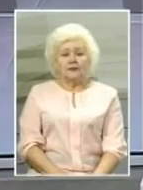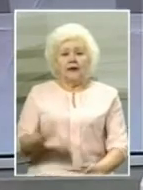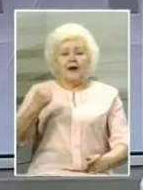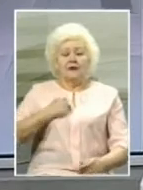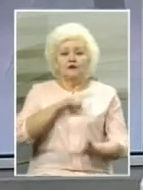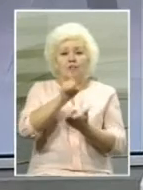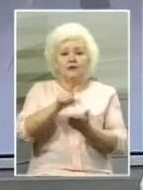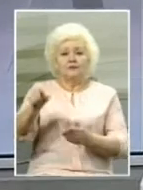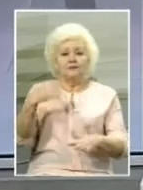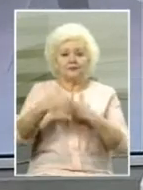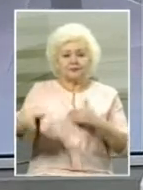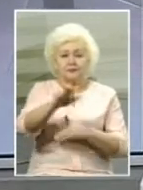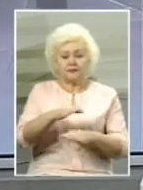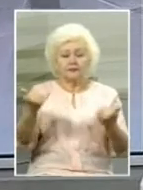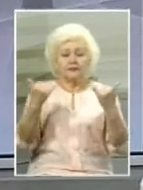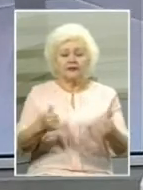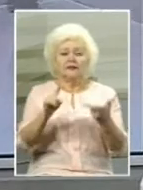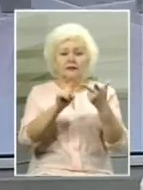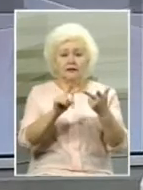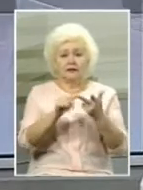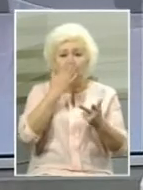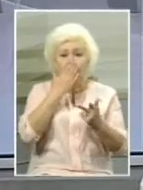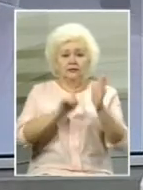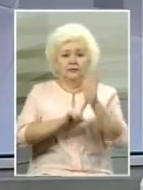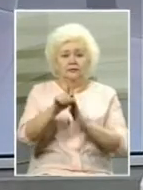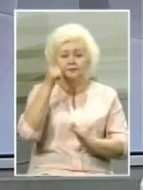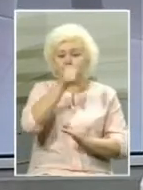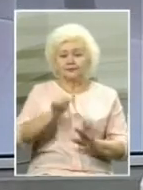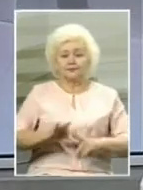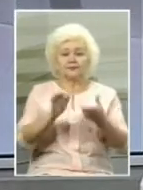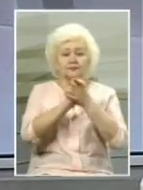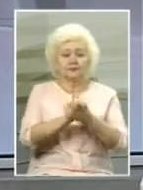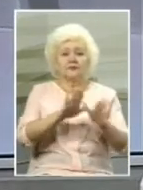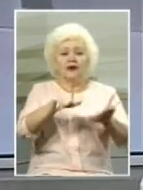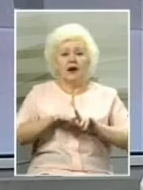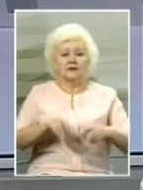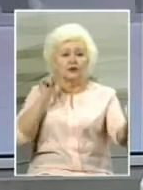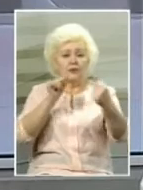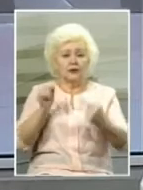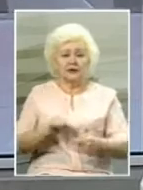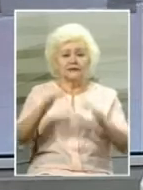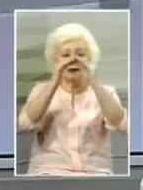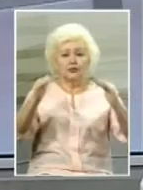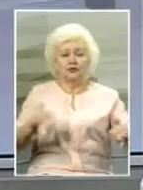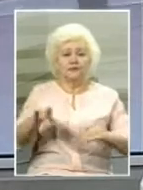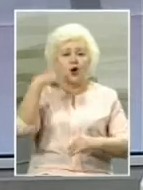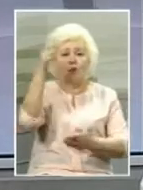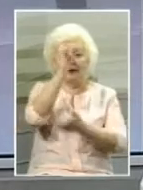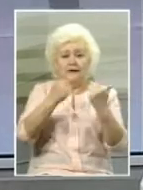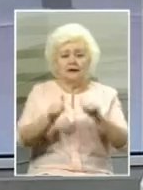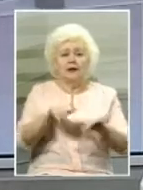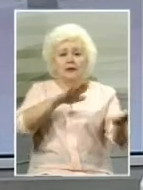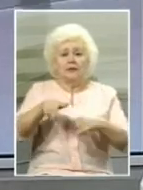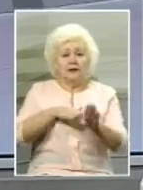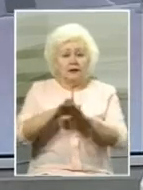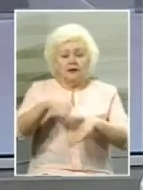Військові пенсіонери Херсонщини сьогодні втретє з початку року вийшли на мирну акцію протесту під будівлю облдержадміністрації. Мітинг відбувся в